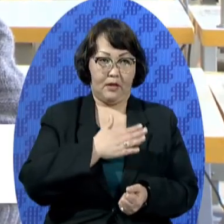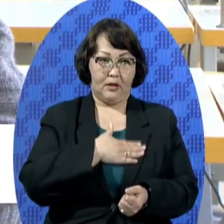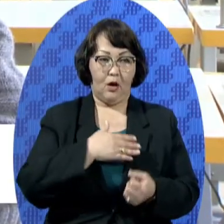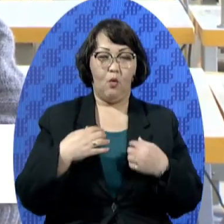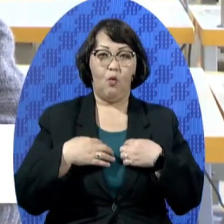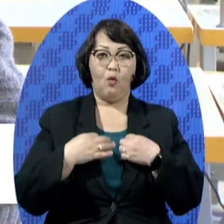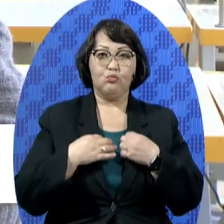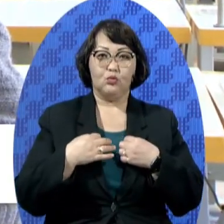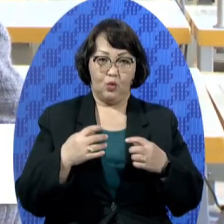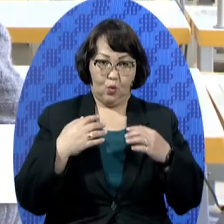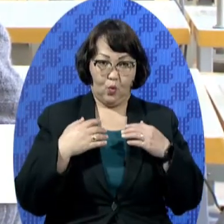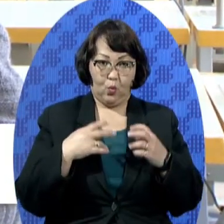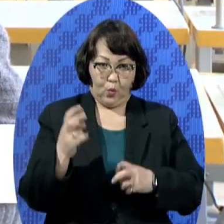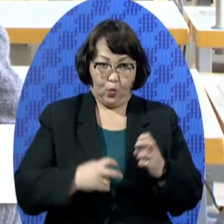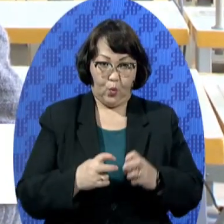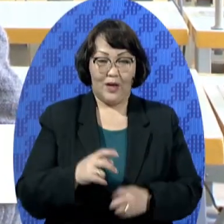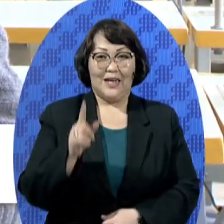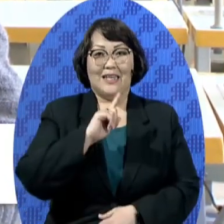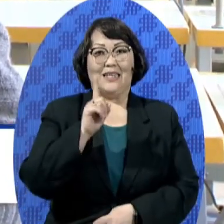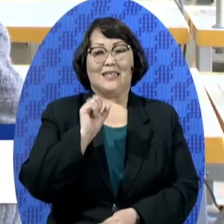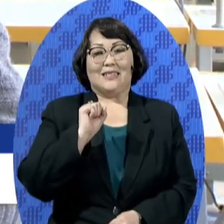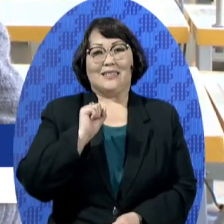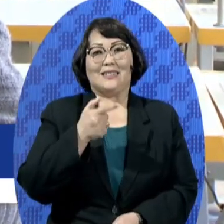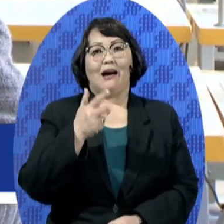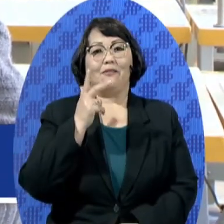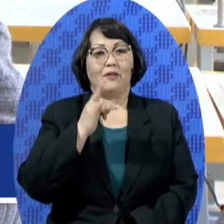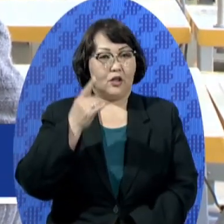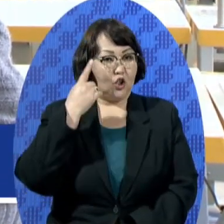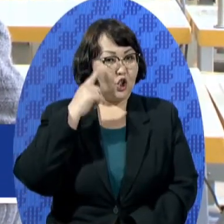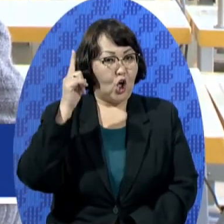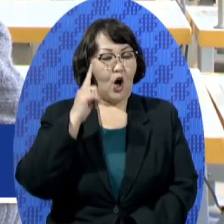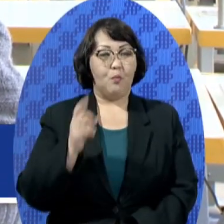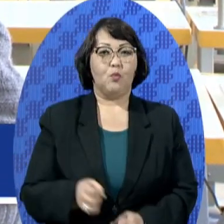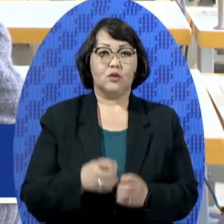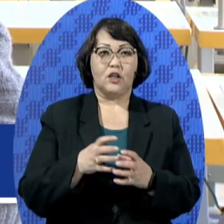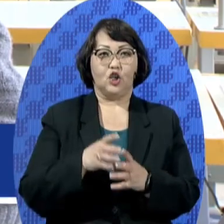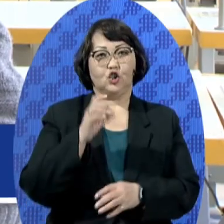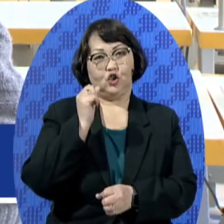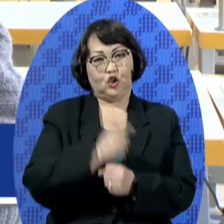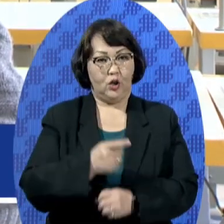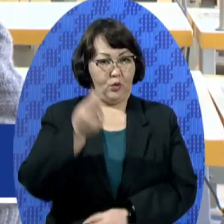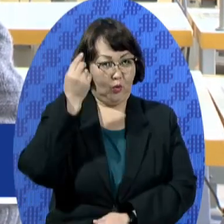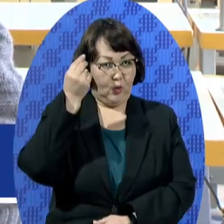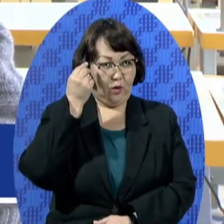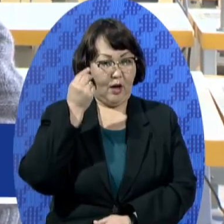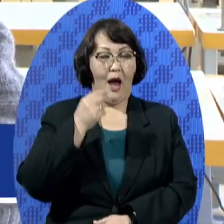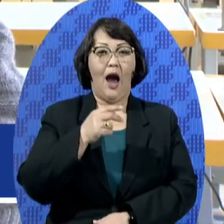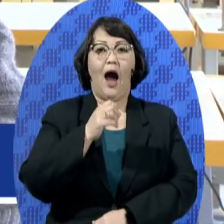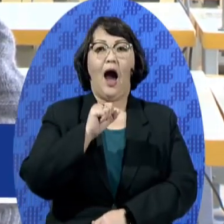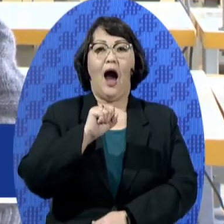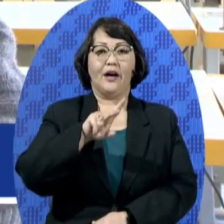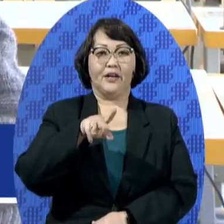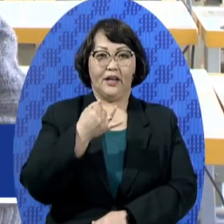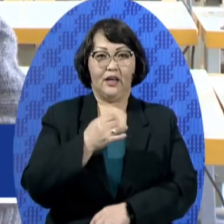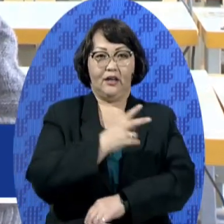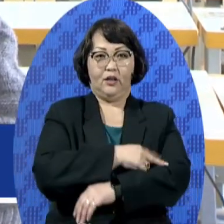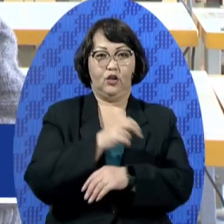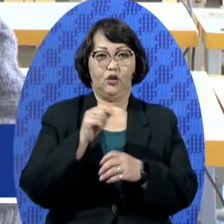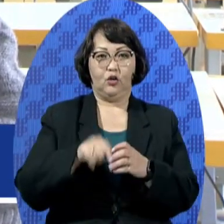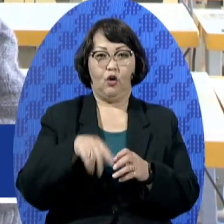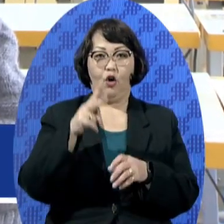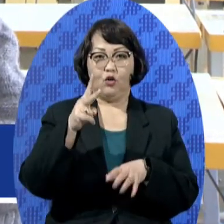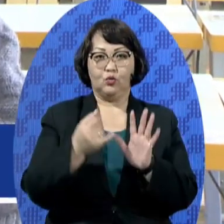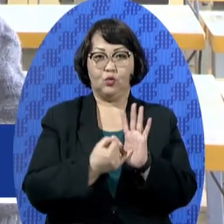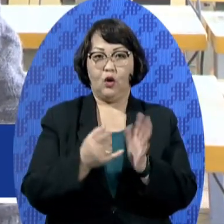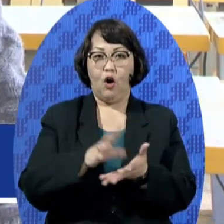үйлдвэрлэлийн технологи загвар зохион бүтээлт мэрэгчлэлээр суралцах ёстой. Нийтдээ энэ ангид бол 26 оюутан лабораторийн